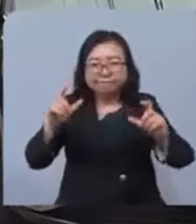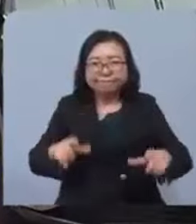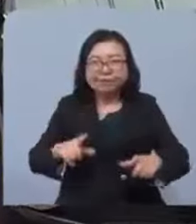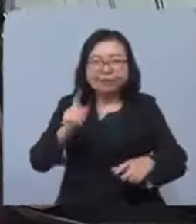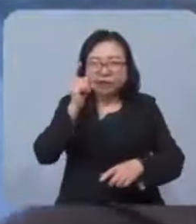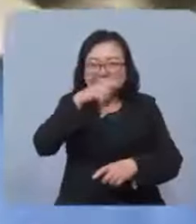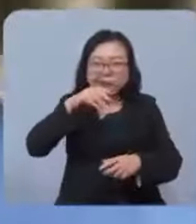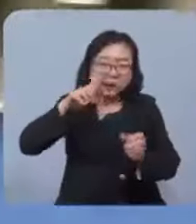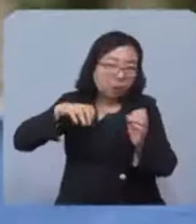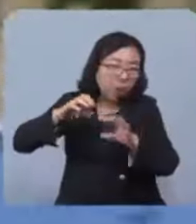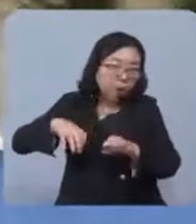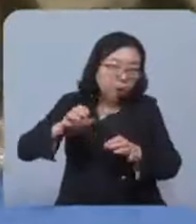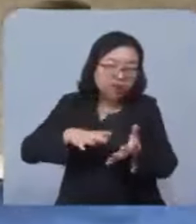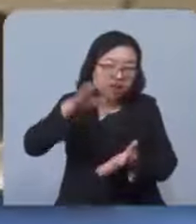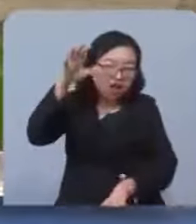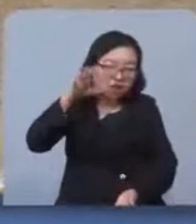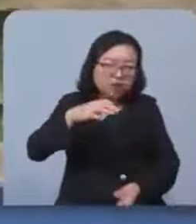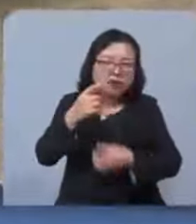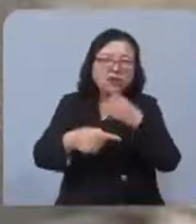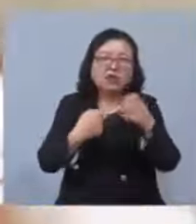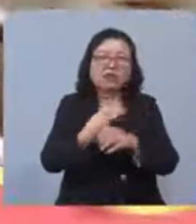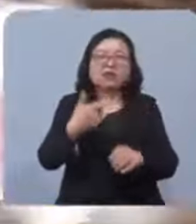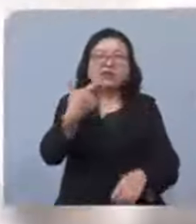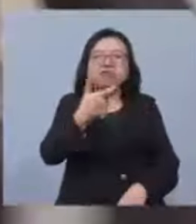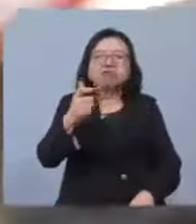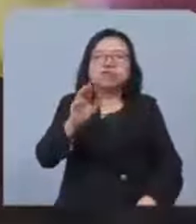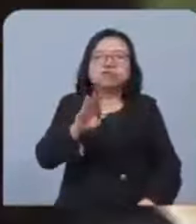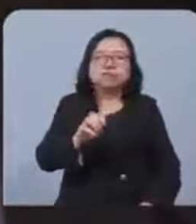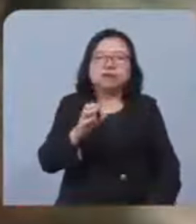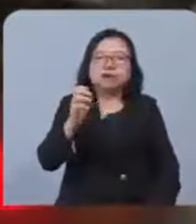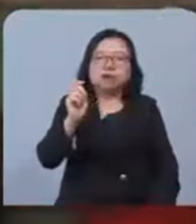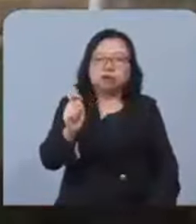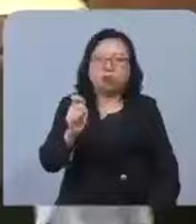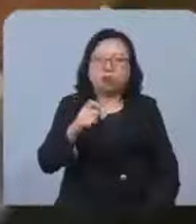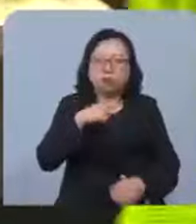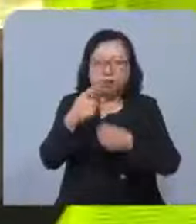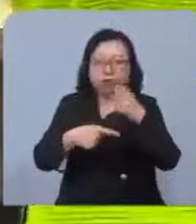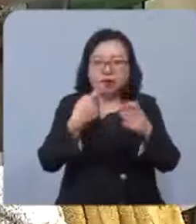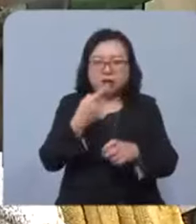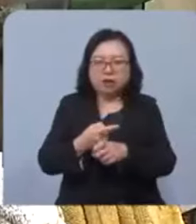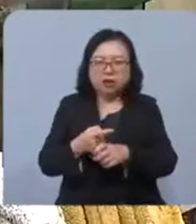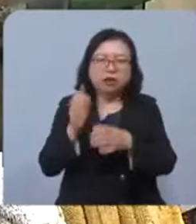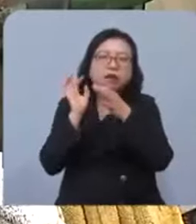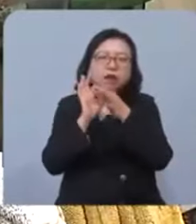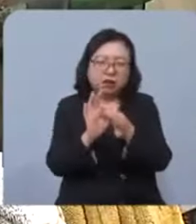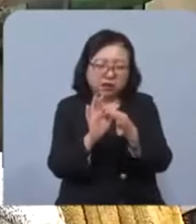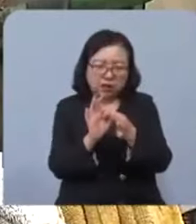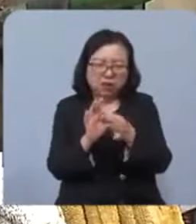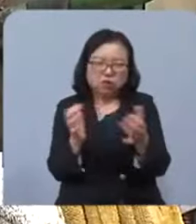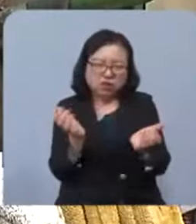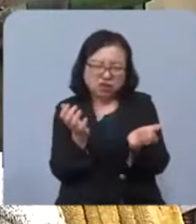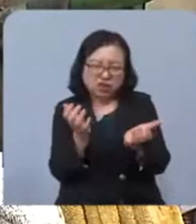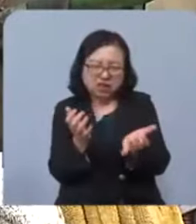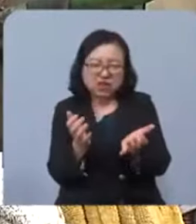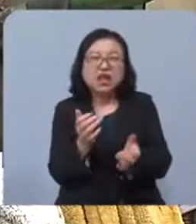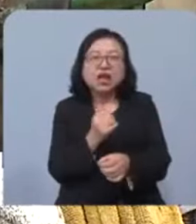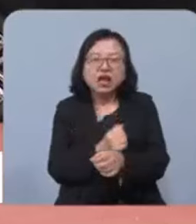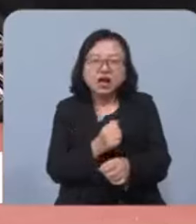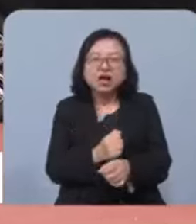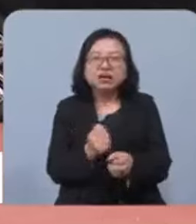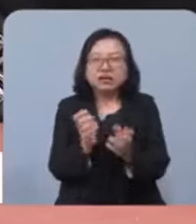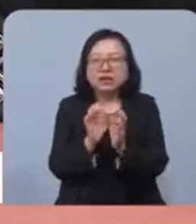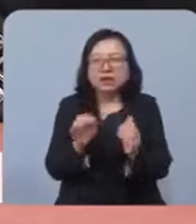생활 폐기물은 한 해 약 60만 톤. 1년 내내 쏟아져 나오는 폐기물 수거에 내몰린 수거원과